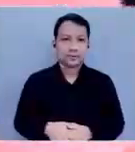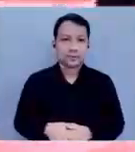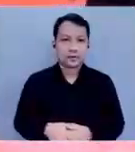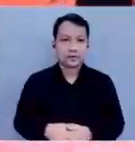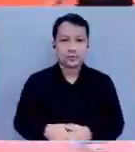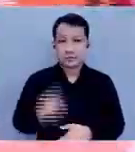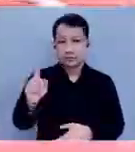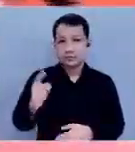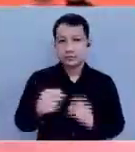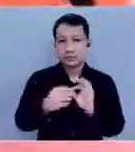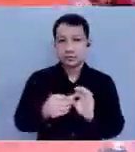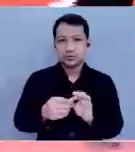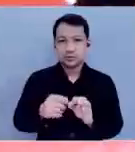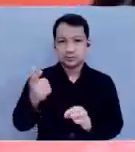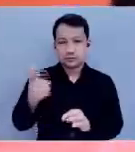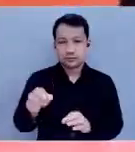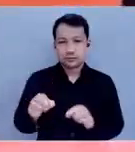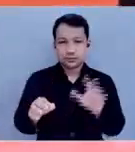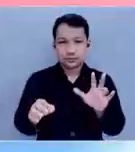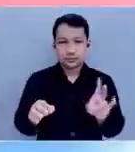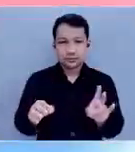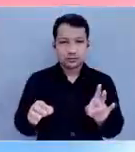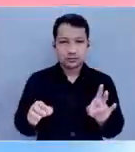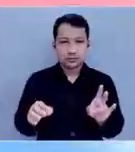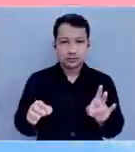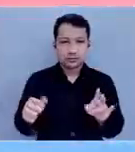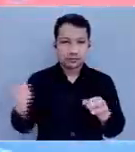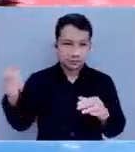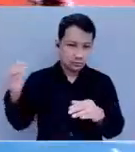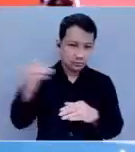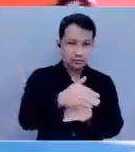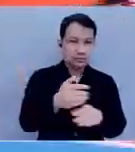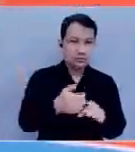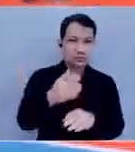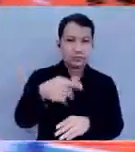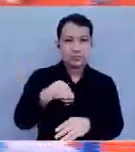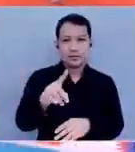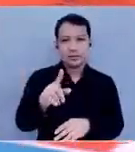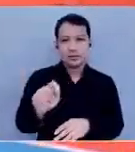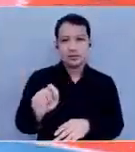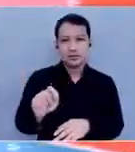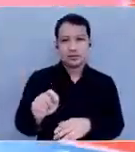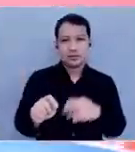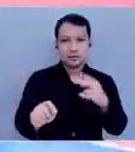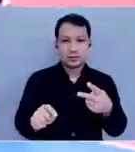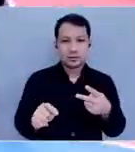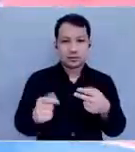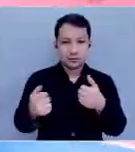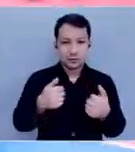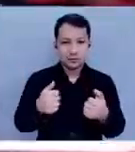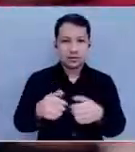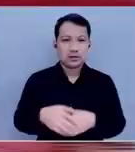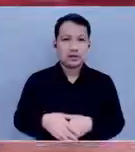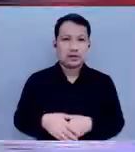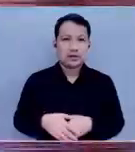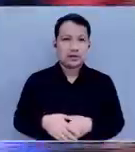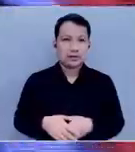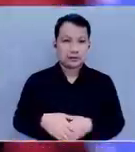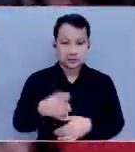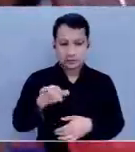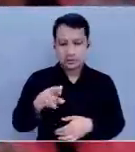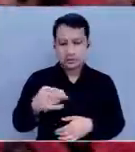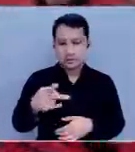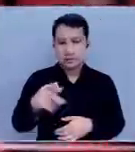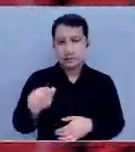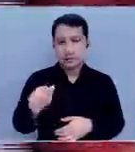laro, 29-27, pero nagtuloy-tuloy na ang panalo ng PLDT sa dalawa pang kasunod na sets. Si Erica Santos ang nag-top